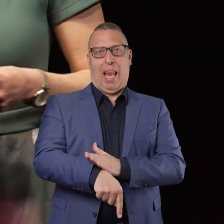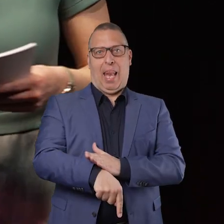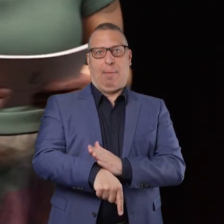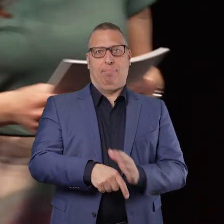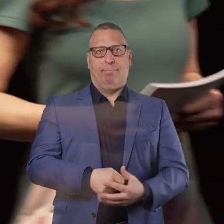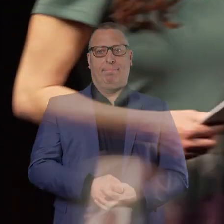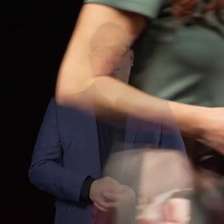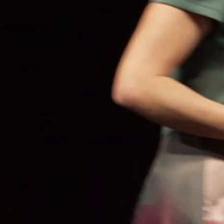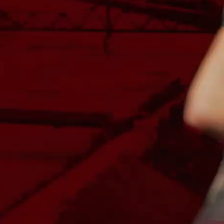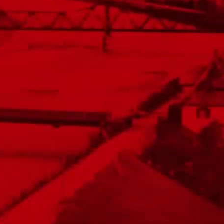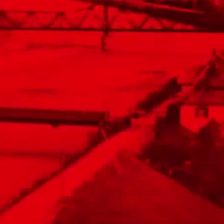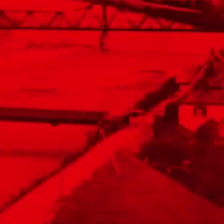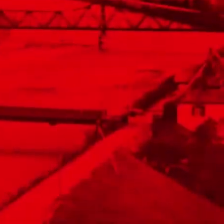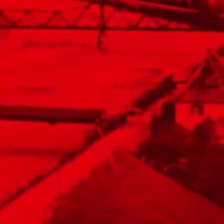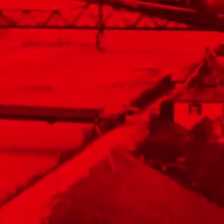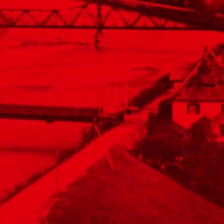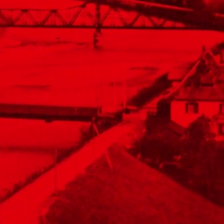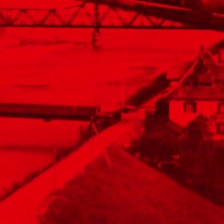an.